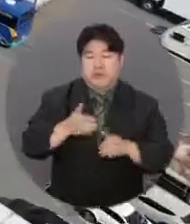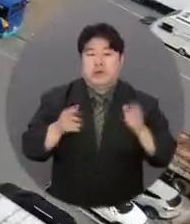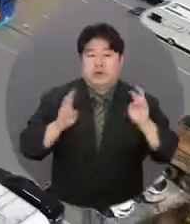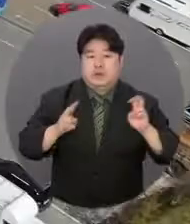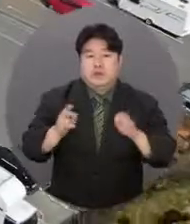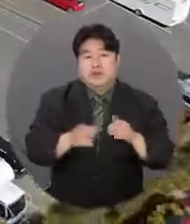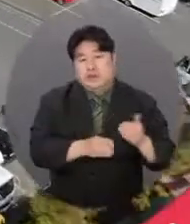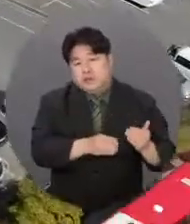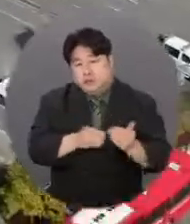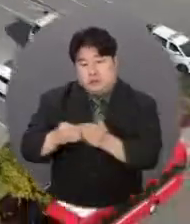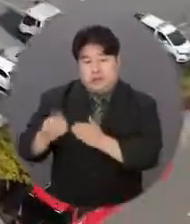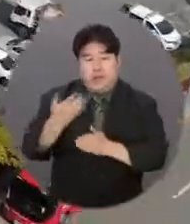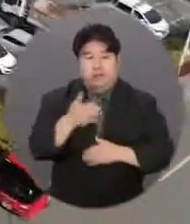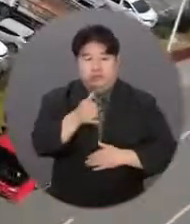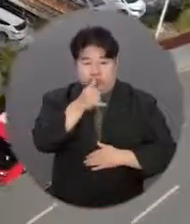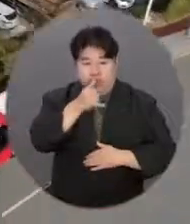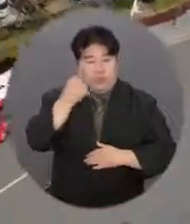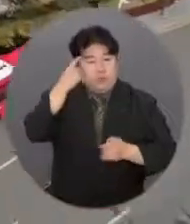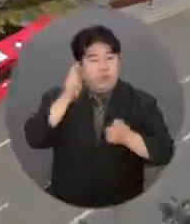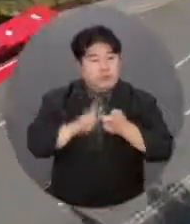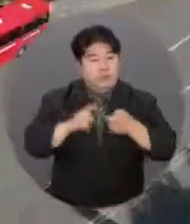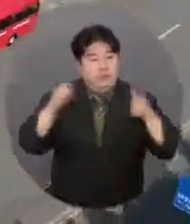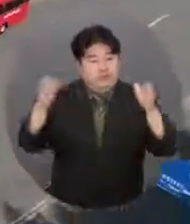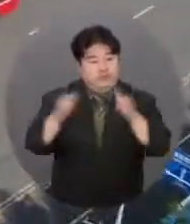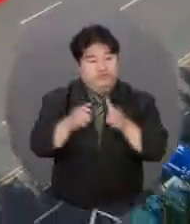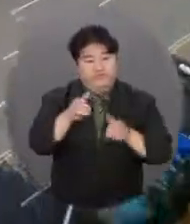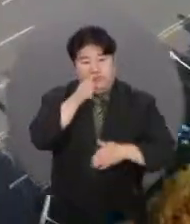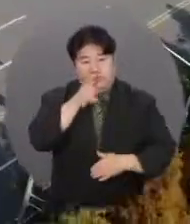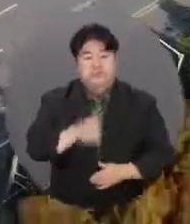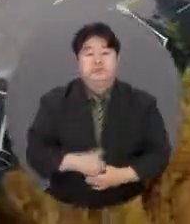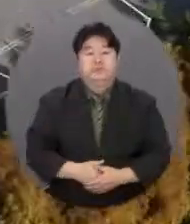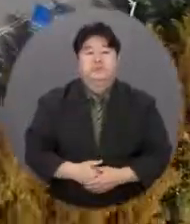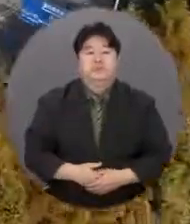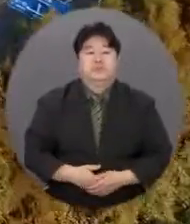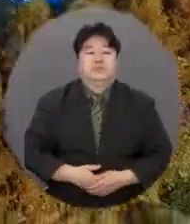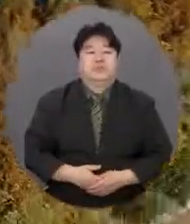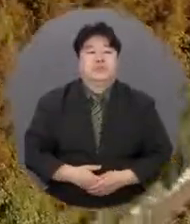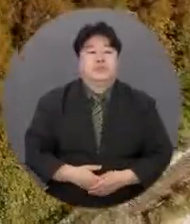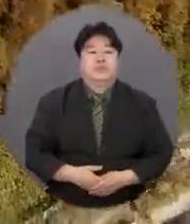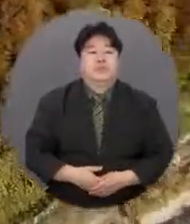사업을 선도할 수 있을지 관심이 모아지고 있습니다. MBC 뉴스 송정근입니다.